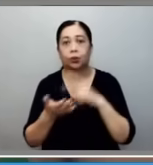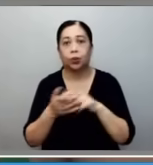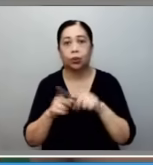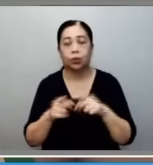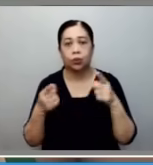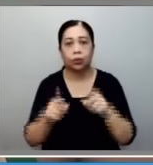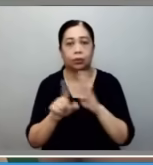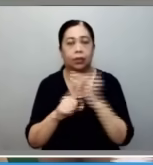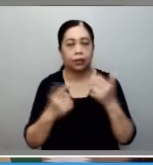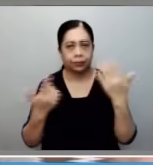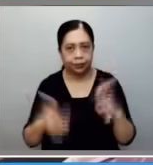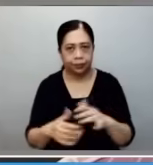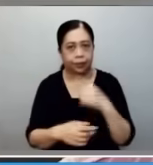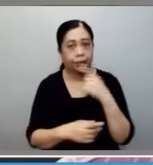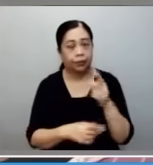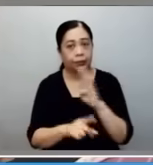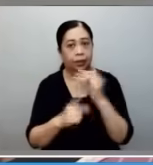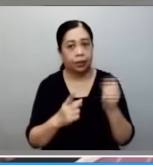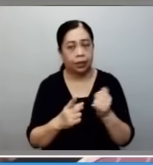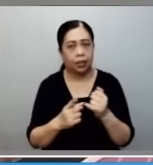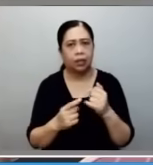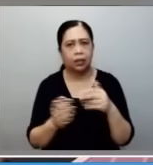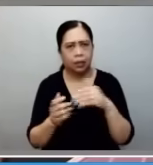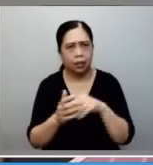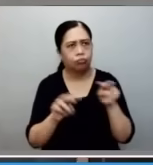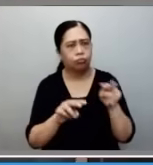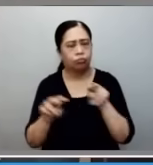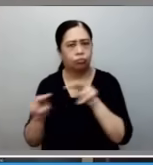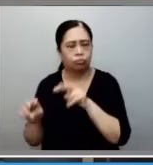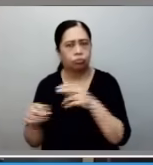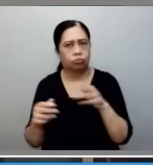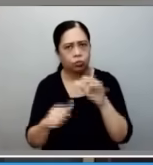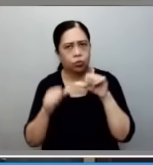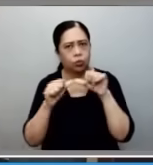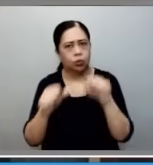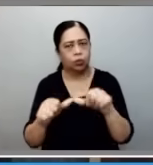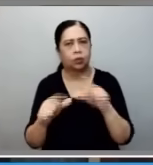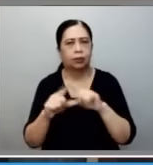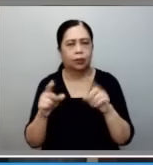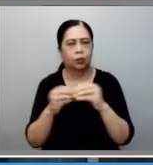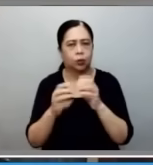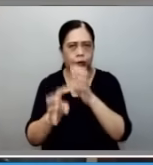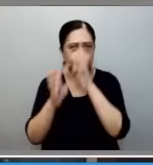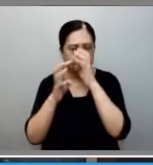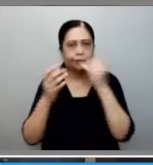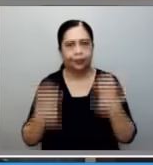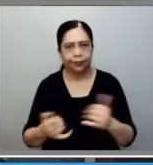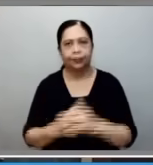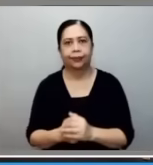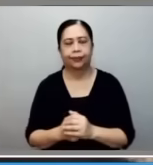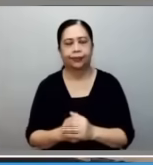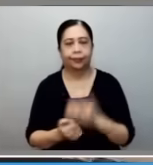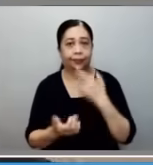barangay. Sabi ng mga taga-barangay, regular naman ang pagronda nila sa kanilang nasasakupan. Pero mas paigtingin pa raw nila ito. James